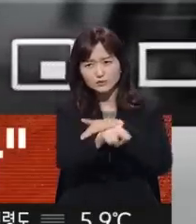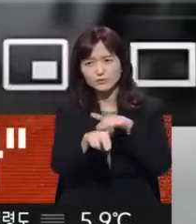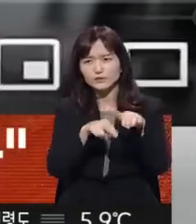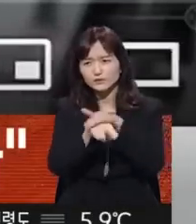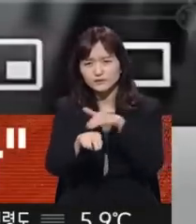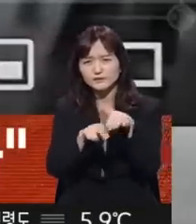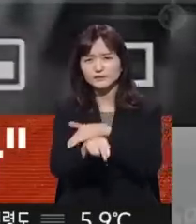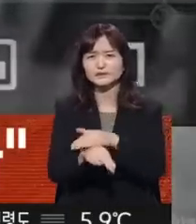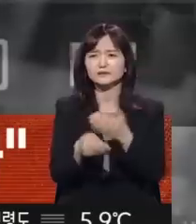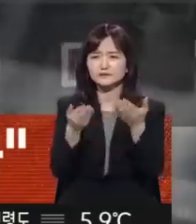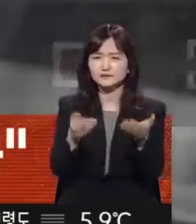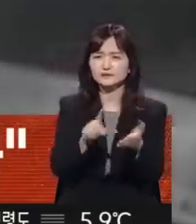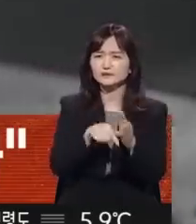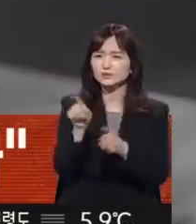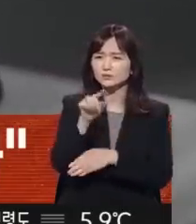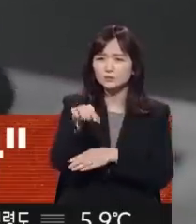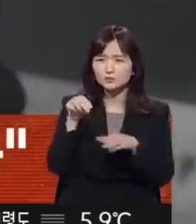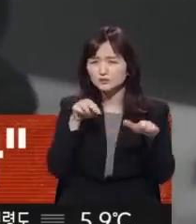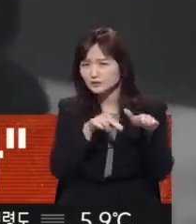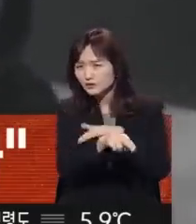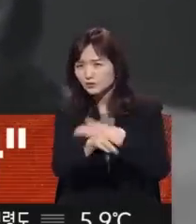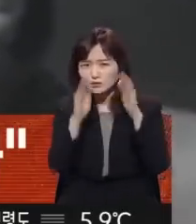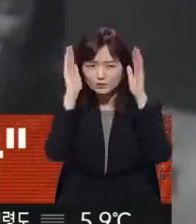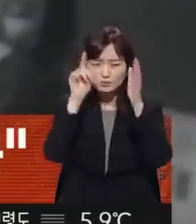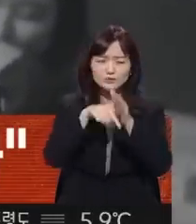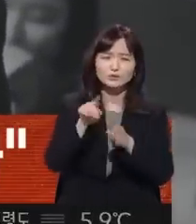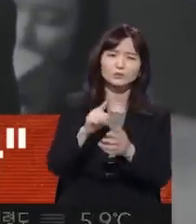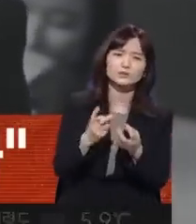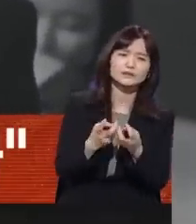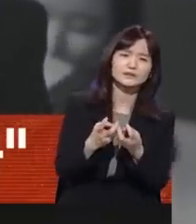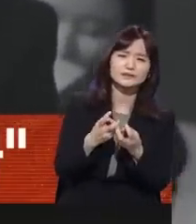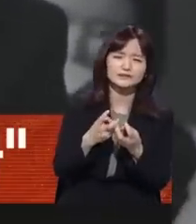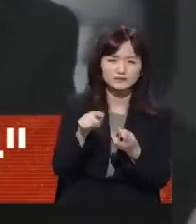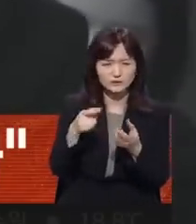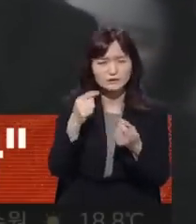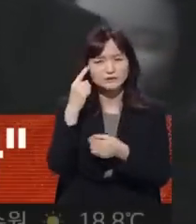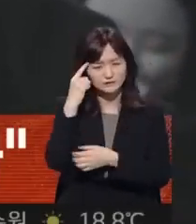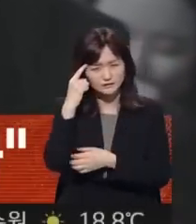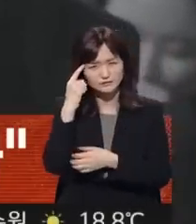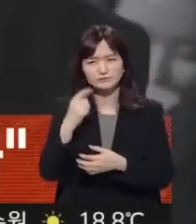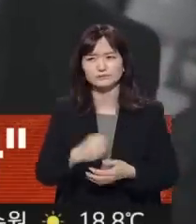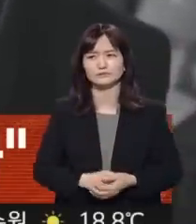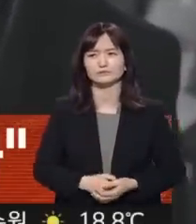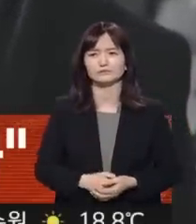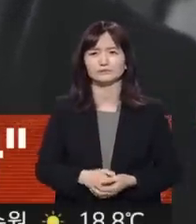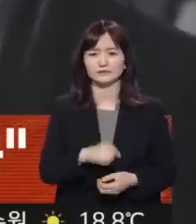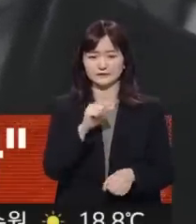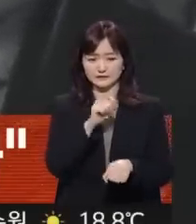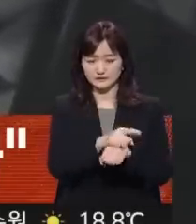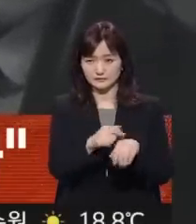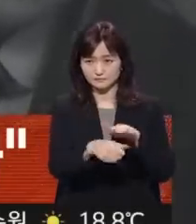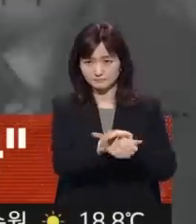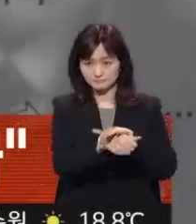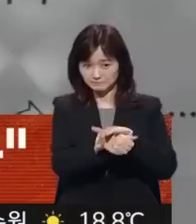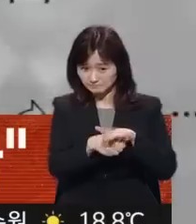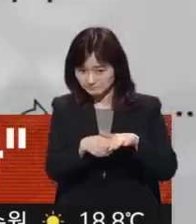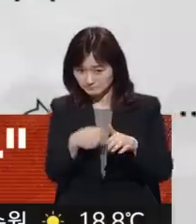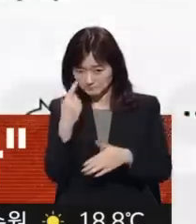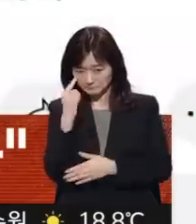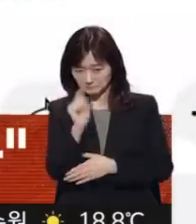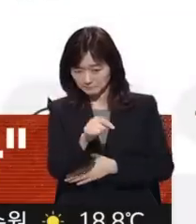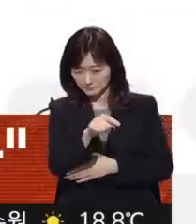했고 쉬는 시간에 어디로 도망갈지 수업 중에도 그 생각뿐이었다라고 전했습니다. 그러면서 성격이 내성적인 아이들을 계속